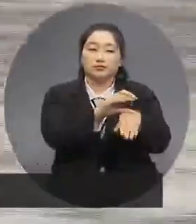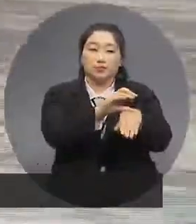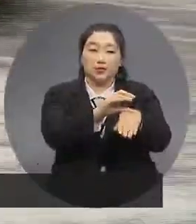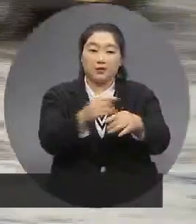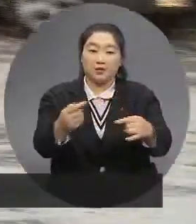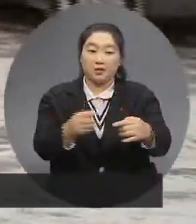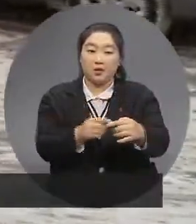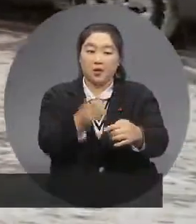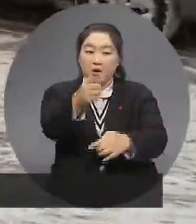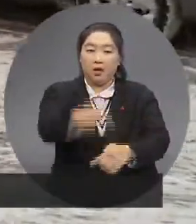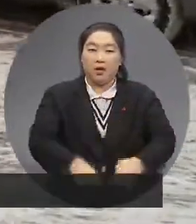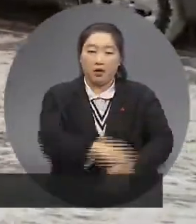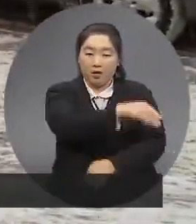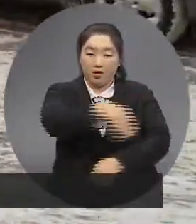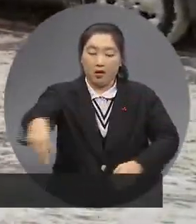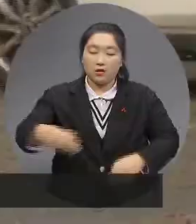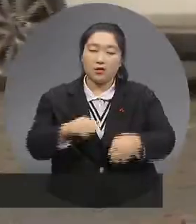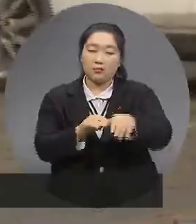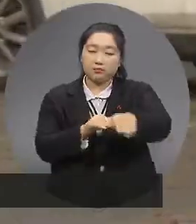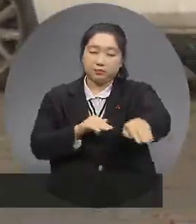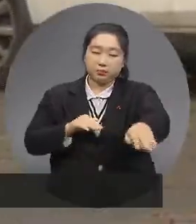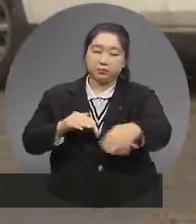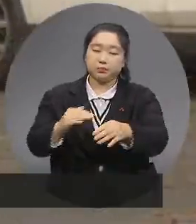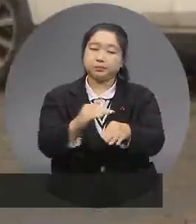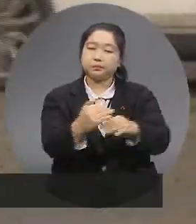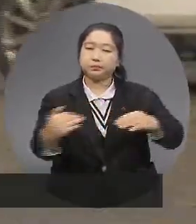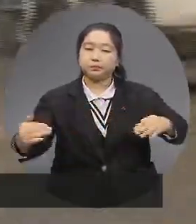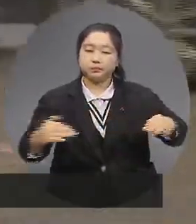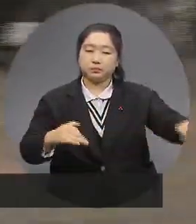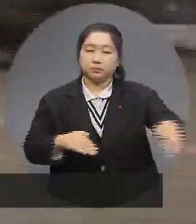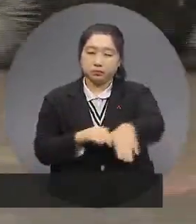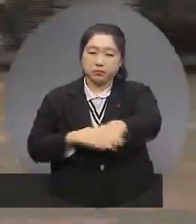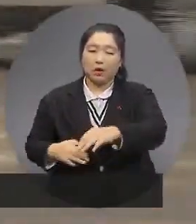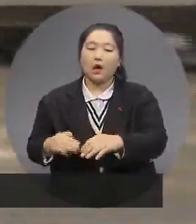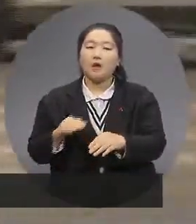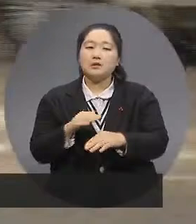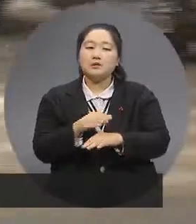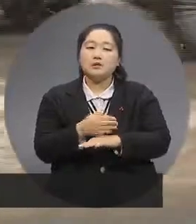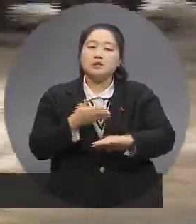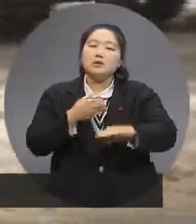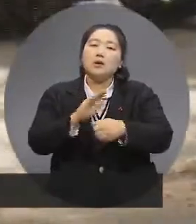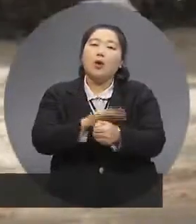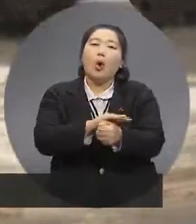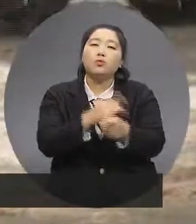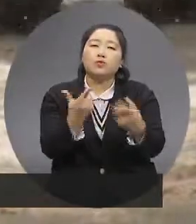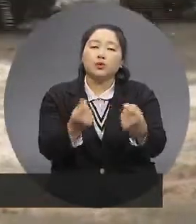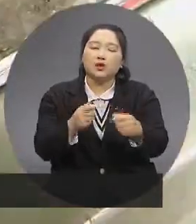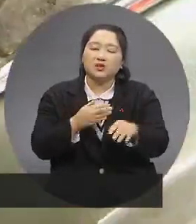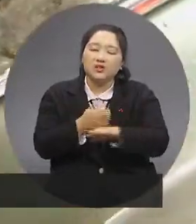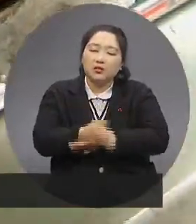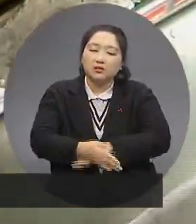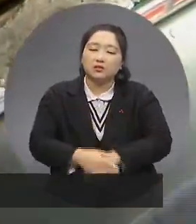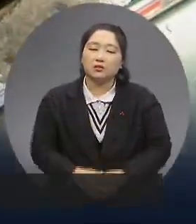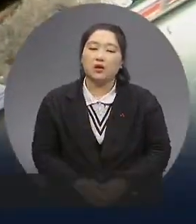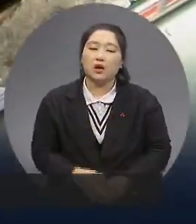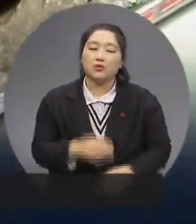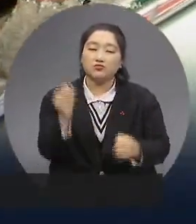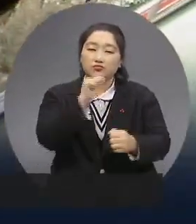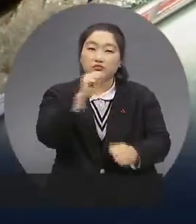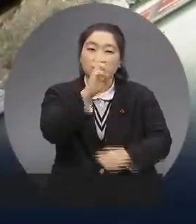교차로마다 차량들로 뒤엉켰고 출근길 끝없이 늘어선 차량들은 거북이 걸음을 이어갔습니다. 30년 동안